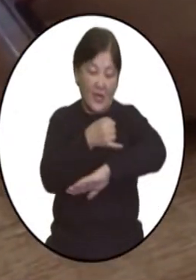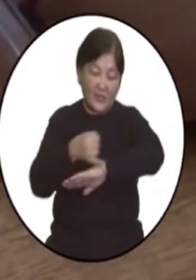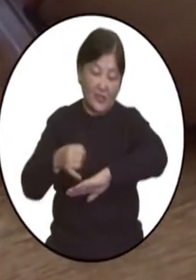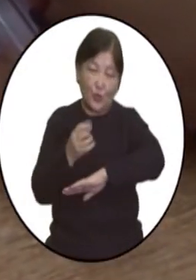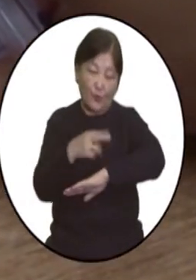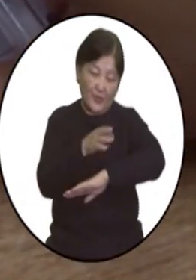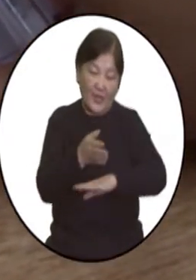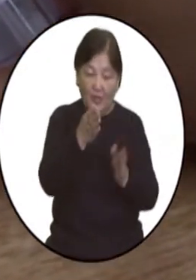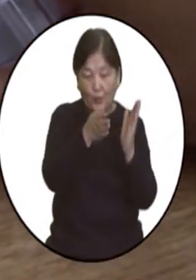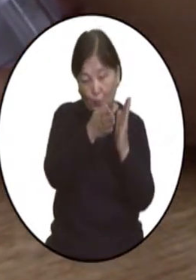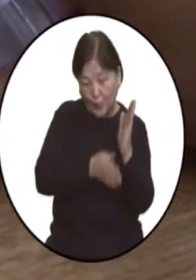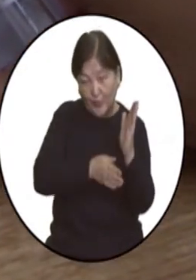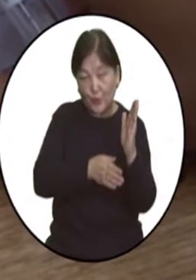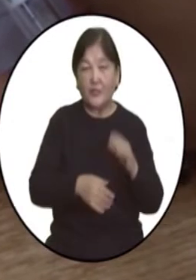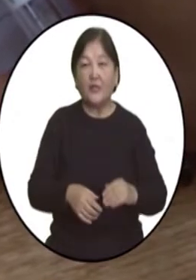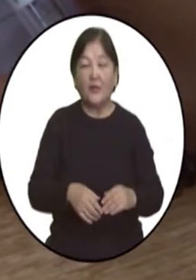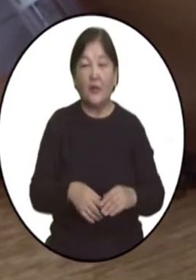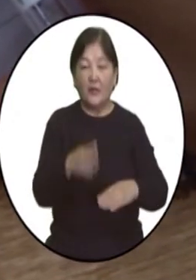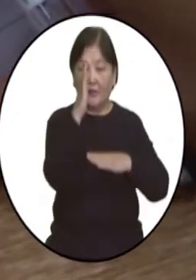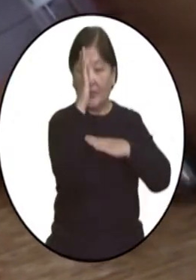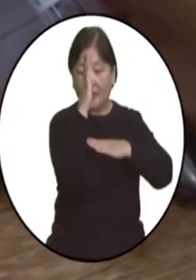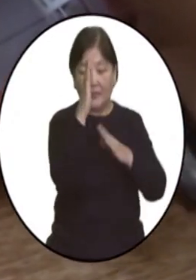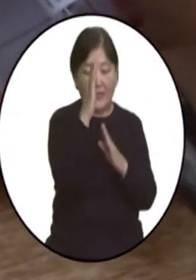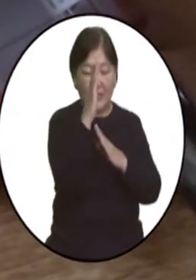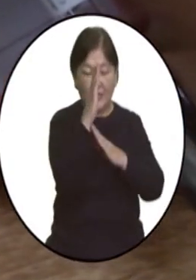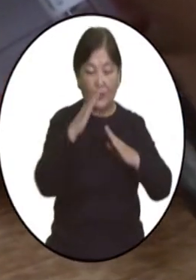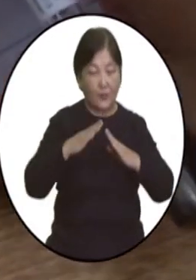тулгаад тэнхлэгтэйгээ давхцуулан байрлуулъя.